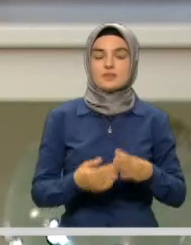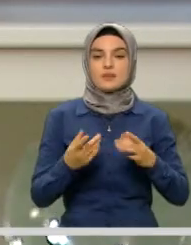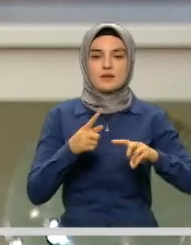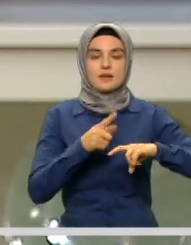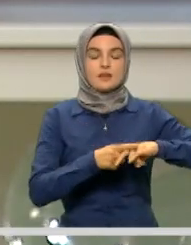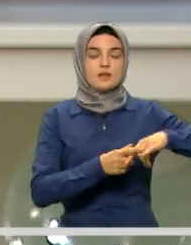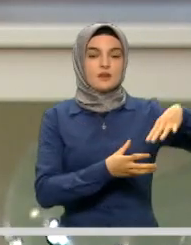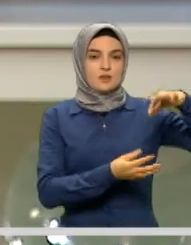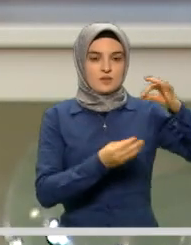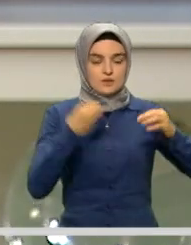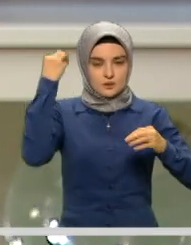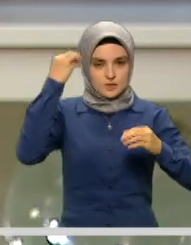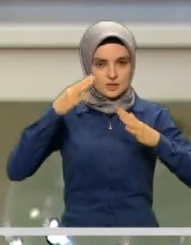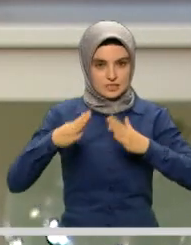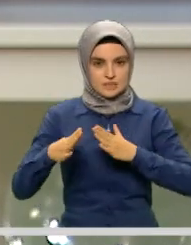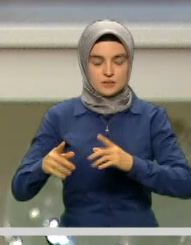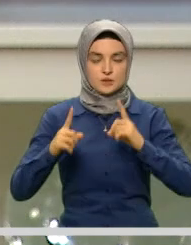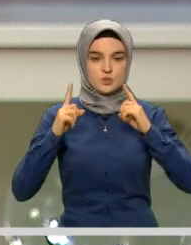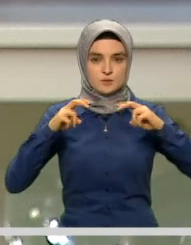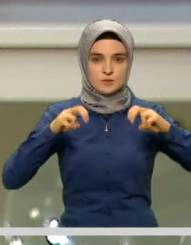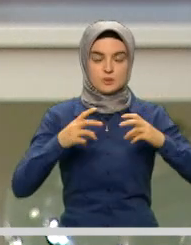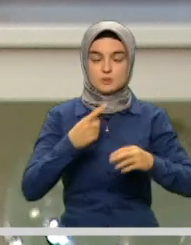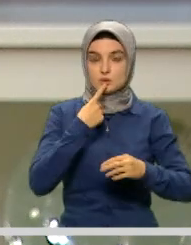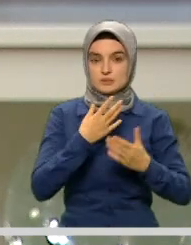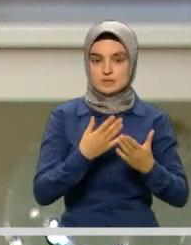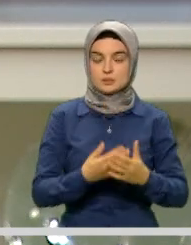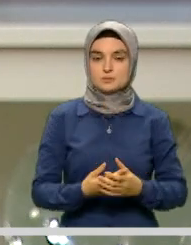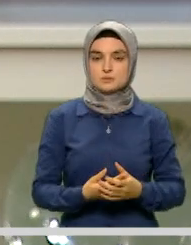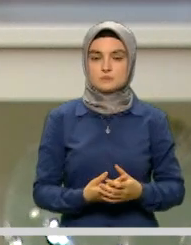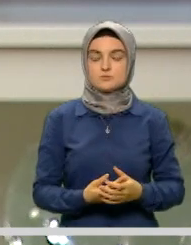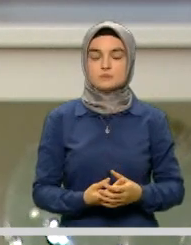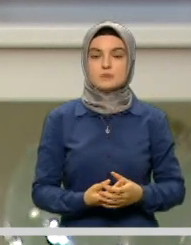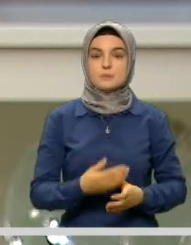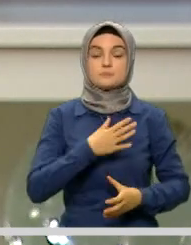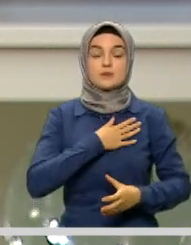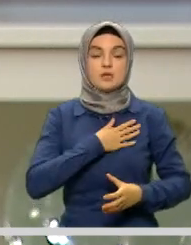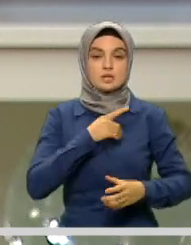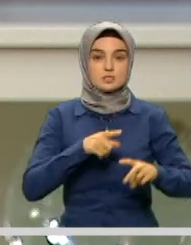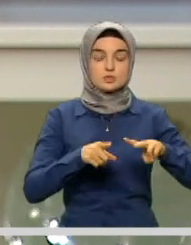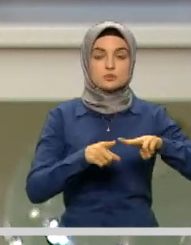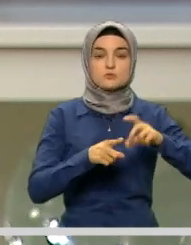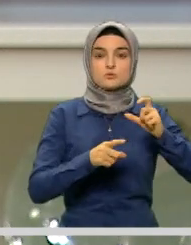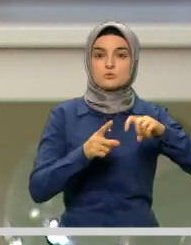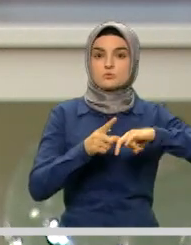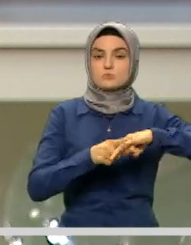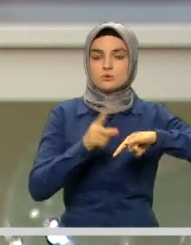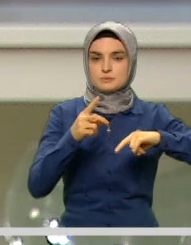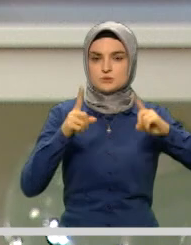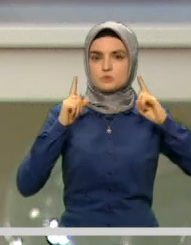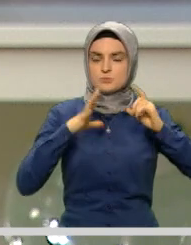Hocam. Devam ediyoruz tövbe konusuna. En son demiştiniz ki Hazreti Nuh'un da bir aslında tövbesi var bir